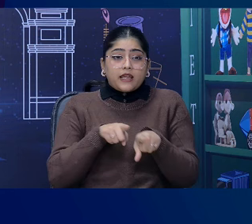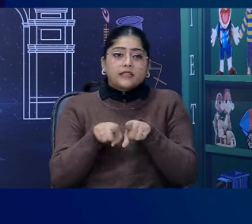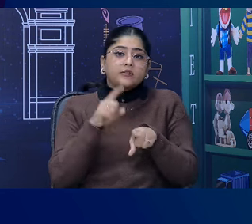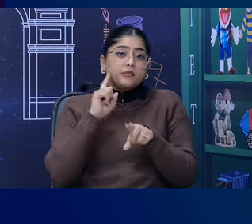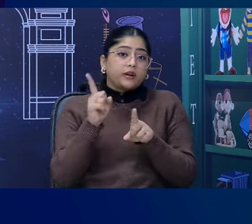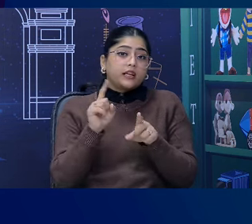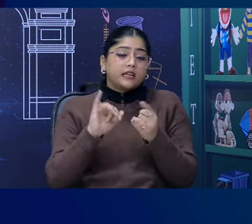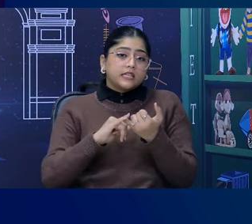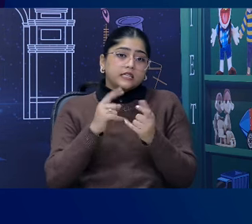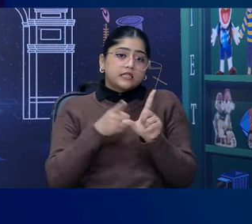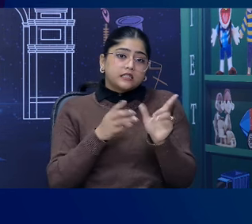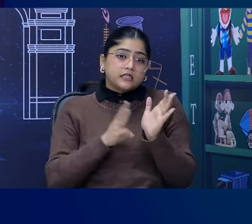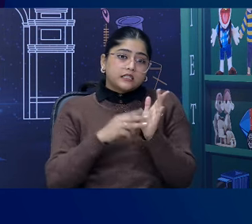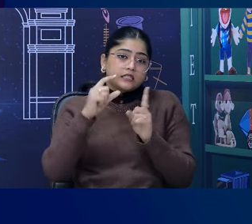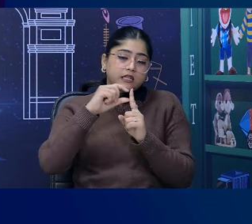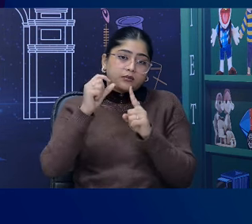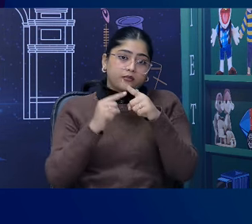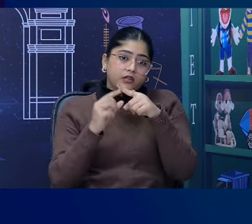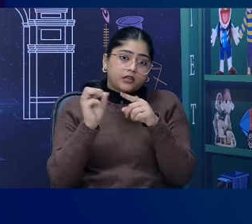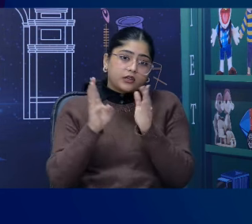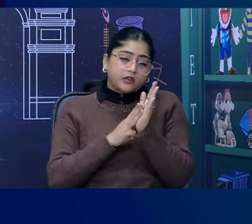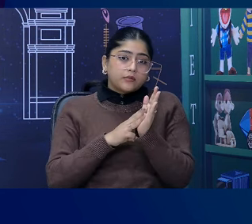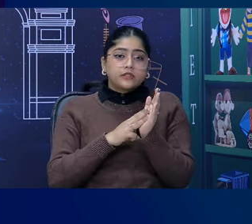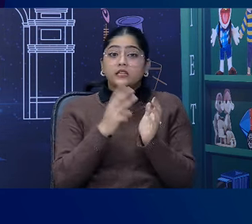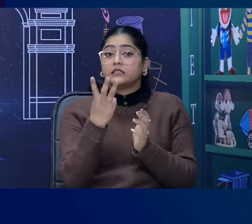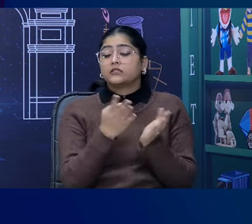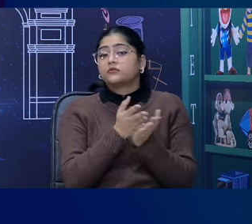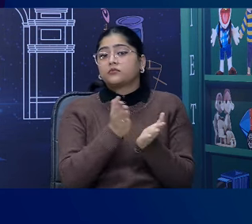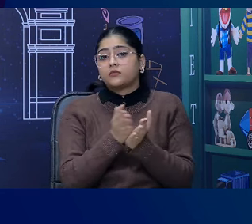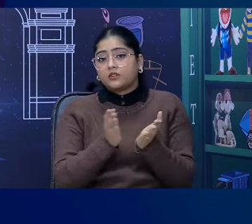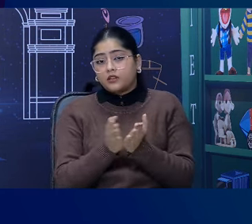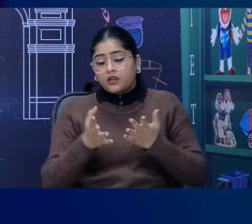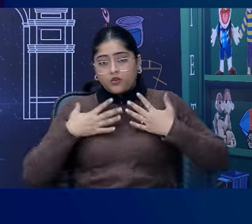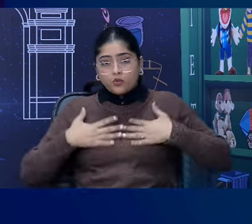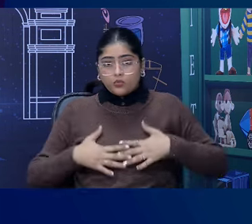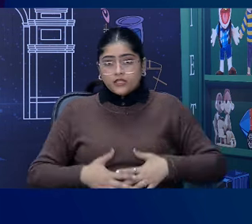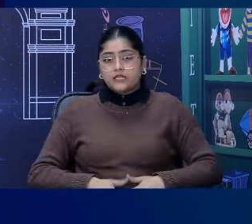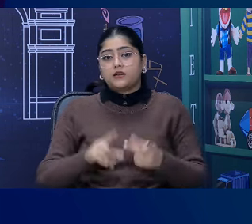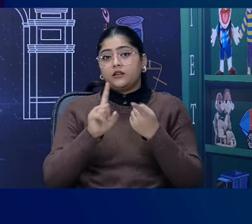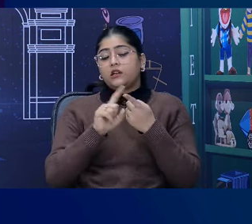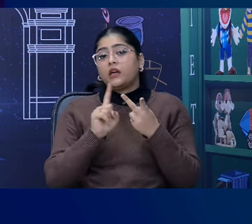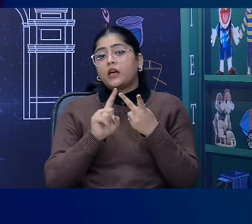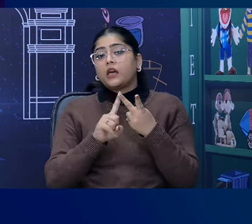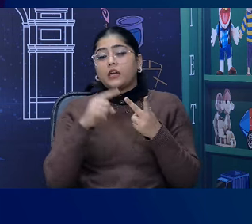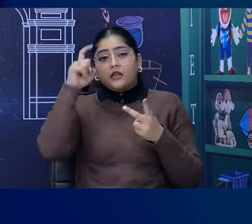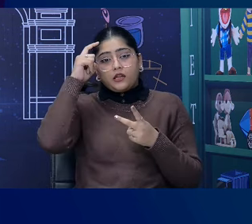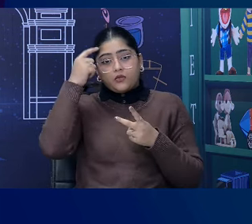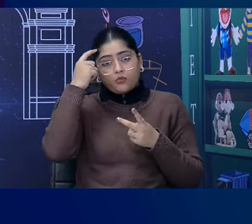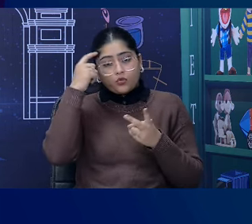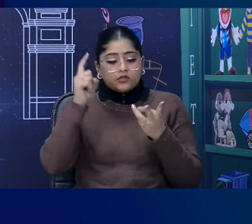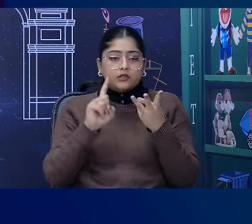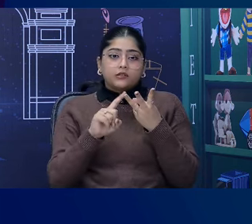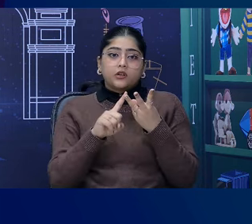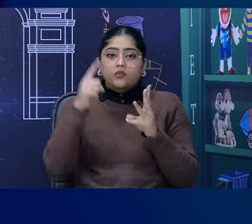मैंने आपको बोला तीन तरीके के होते हैं फिजिकल इमोशनल साइकोलॉजिकल यह हम सब एक्सप्रेस कर सकते हैं बोल के